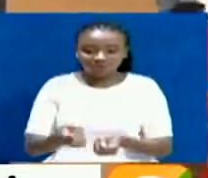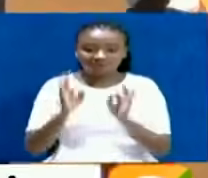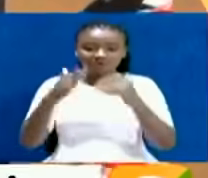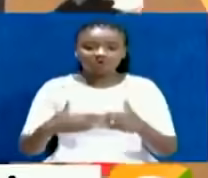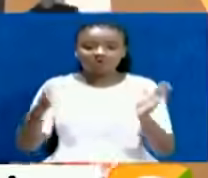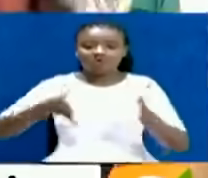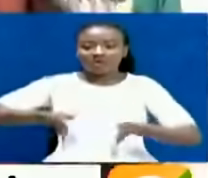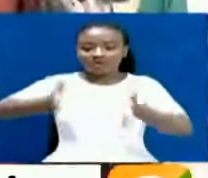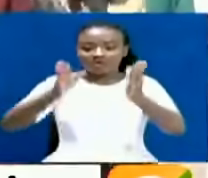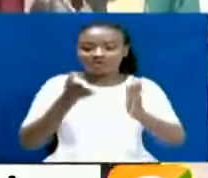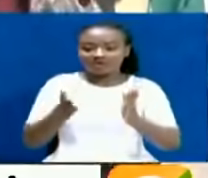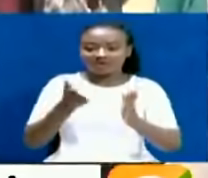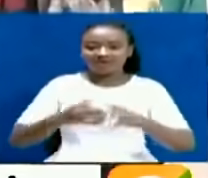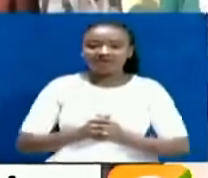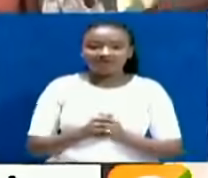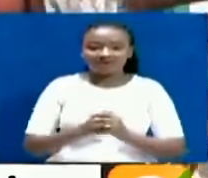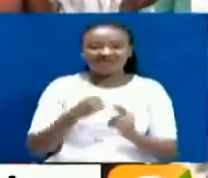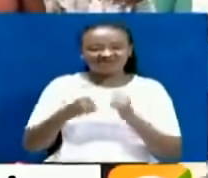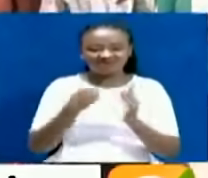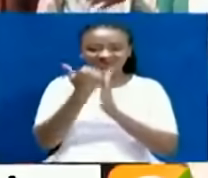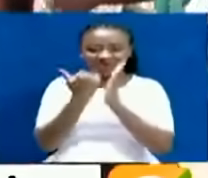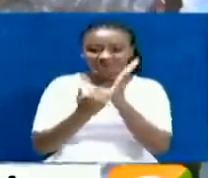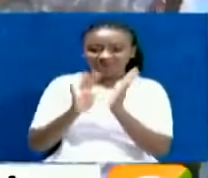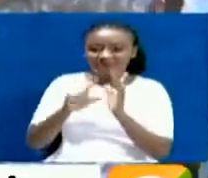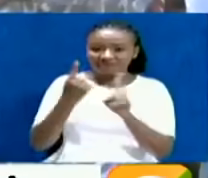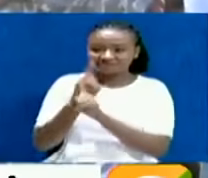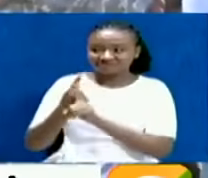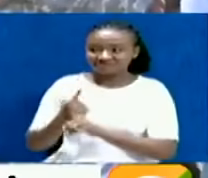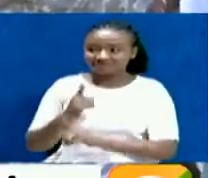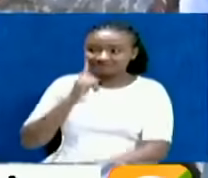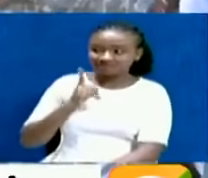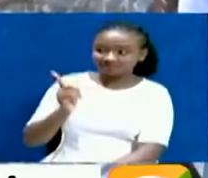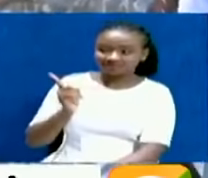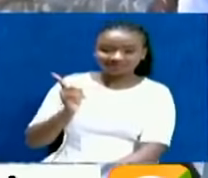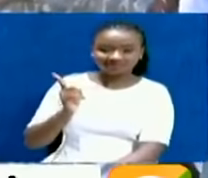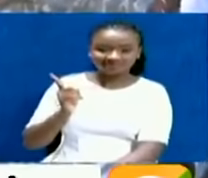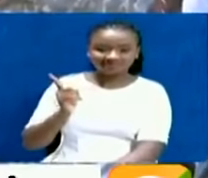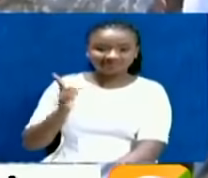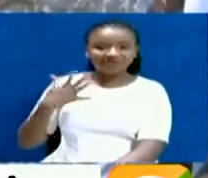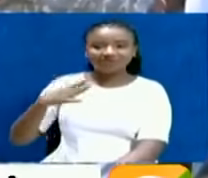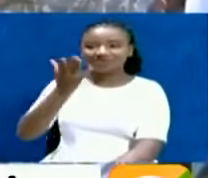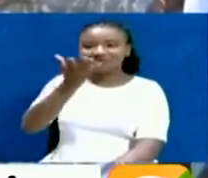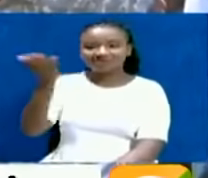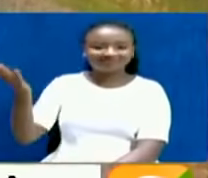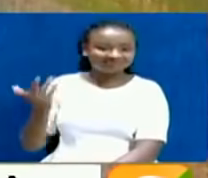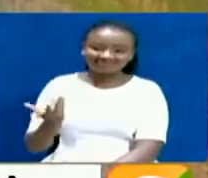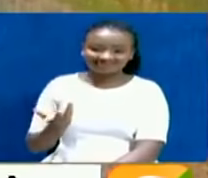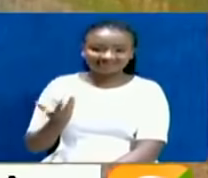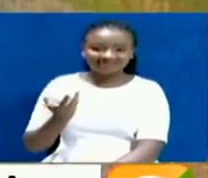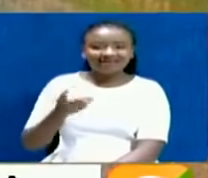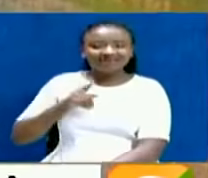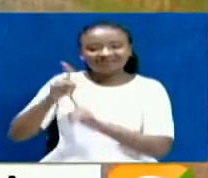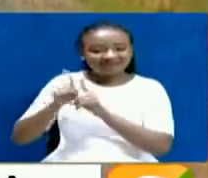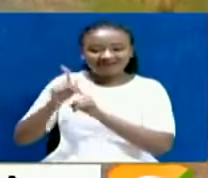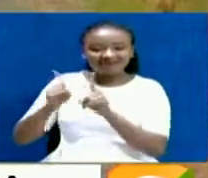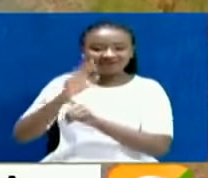Akala na kuendeleza semi za ajenda ya maendeleo. What is going to make it easier for the people from this other side to travel all the